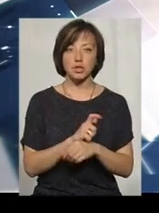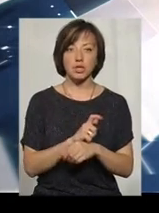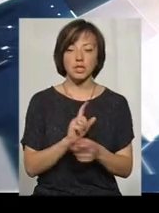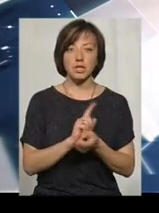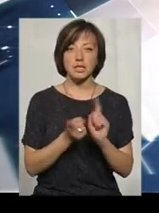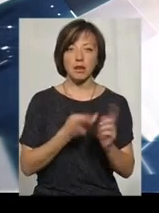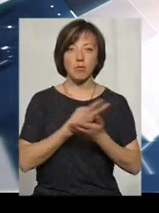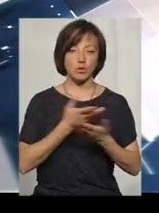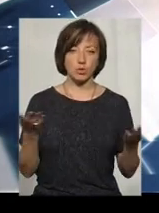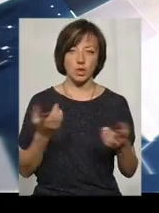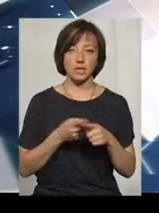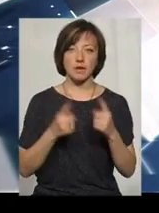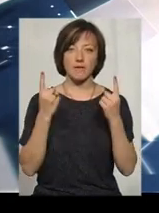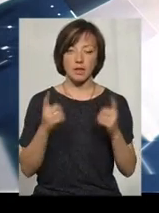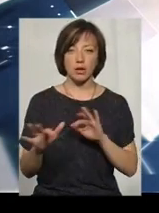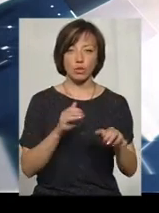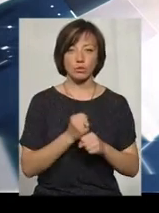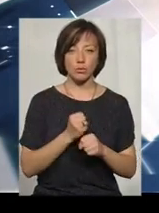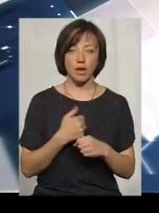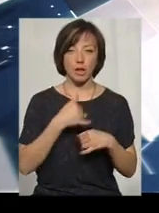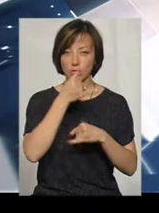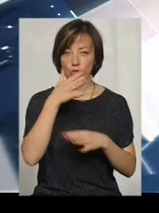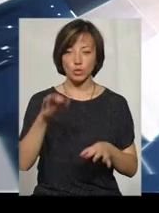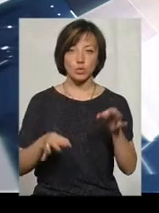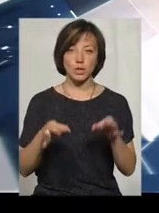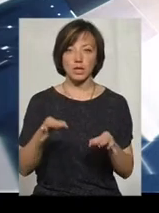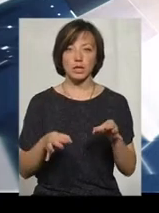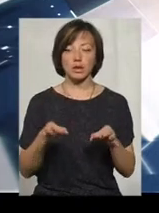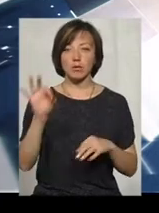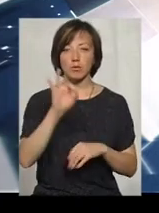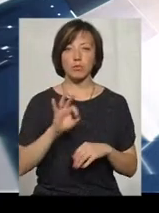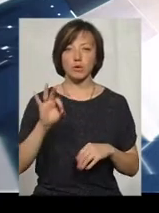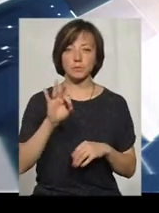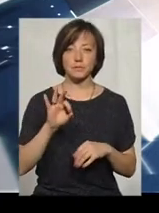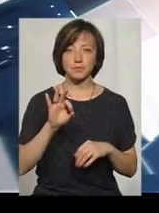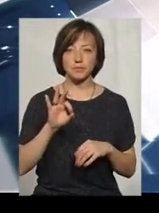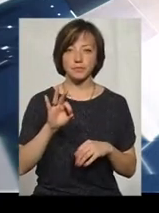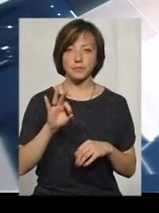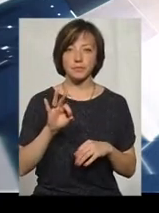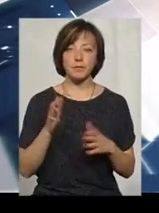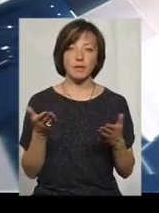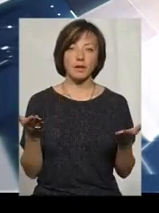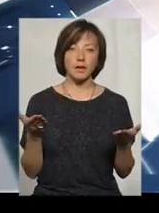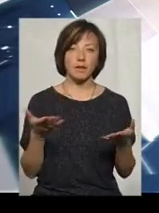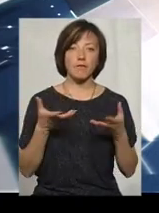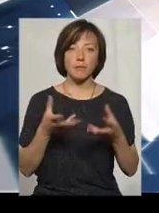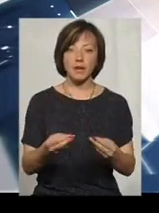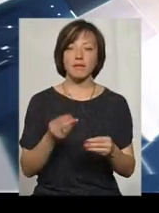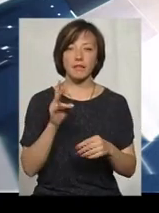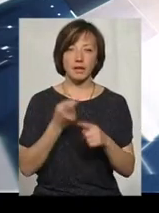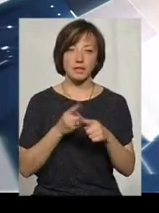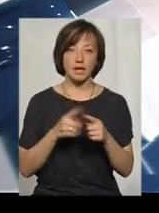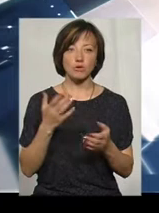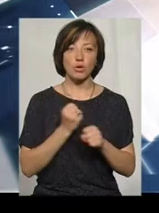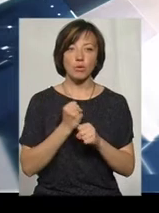став прозорий. Це великий крок зроблений. Я не можу судити на рахунок якихось суб'єктивних впливів на це. Якщо